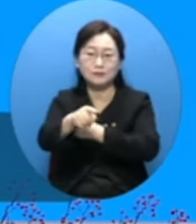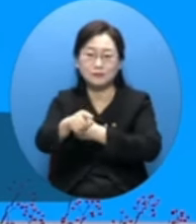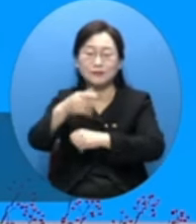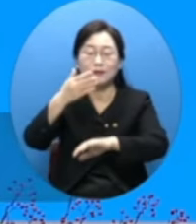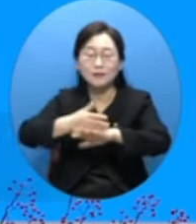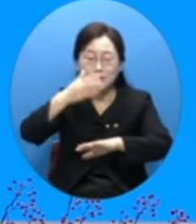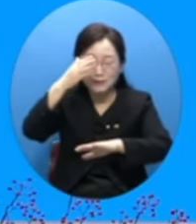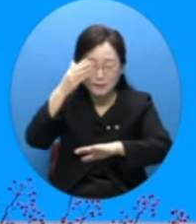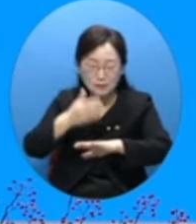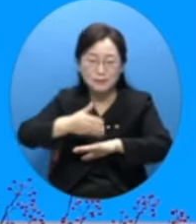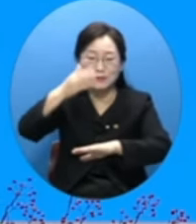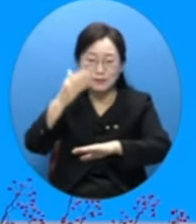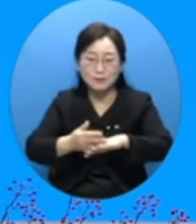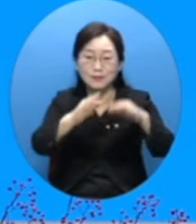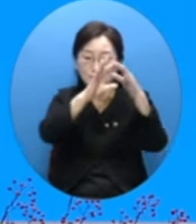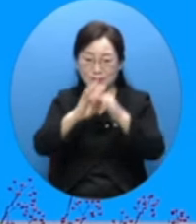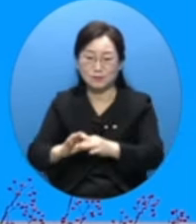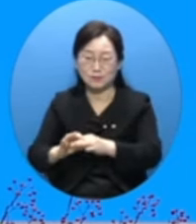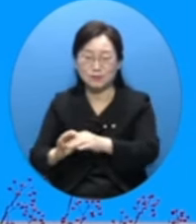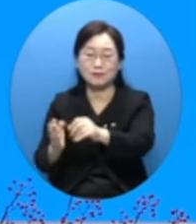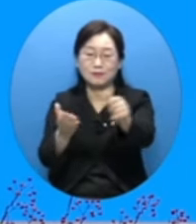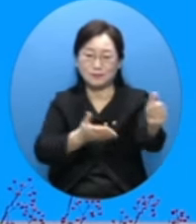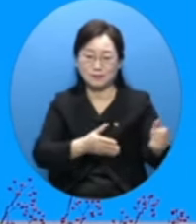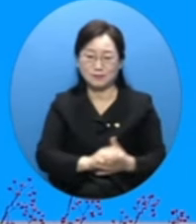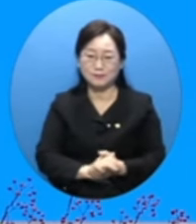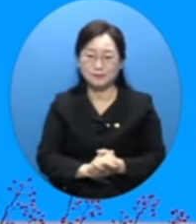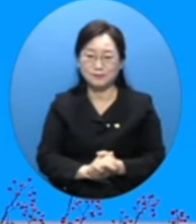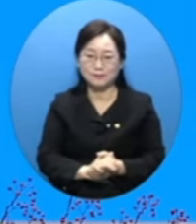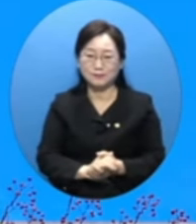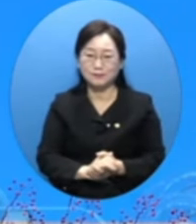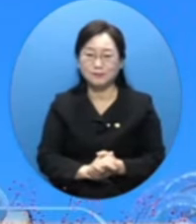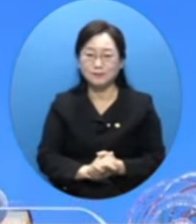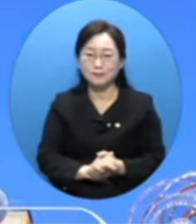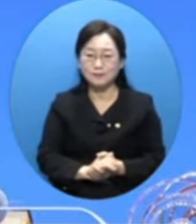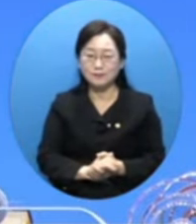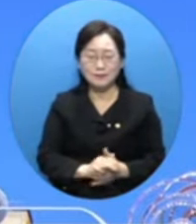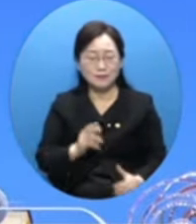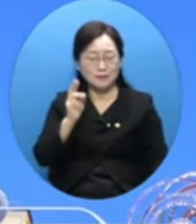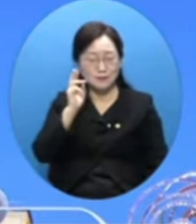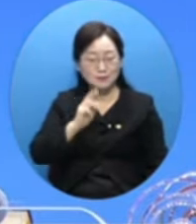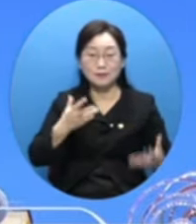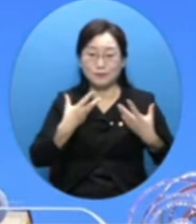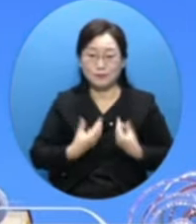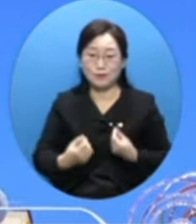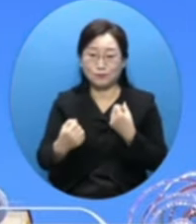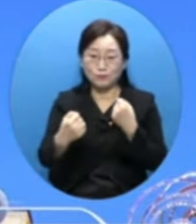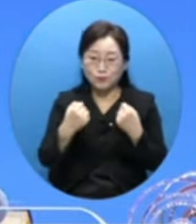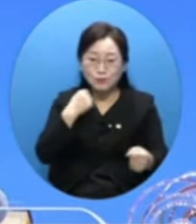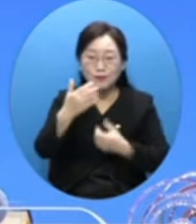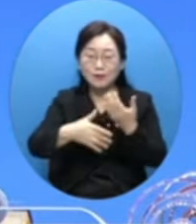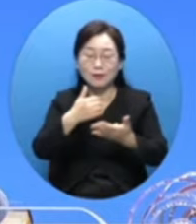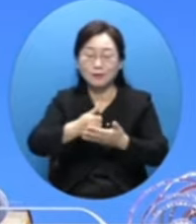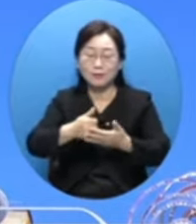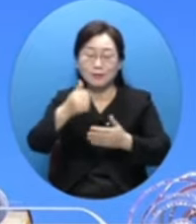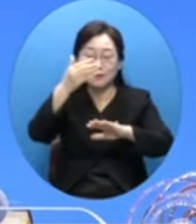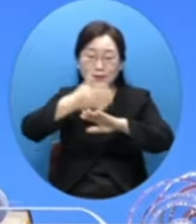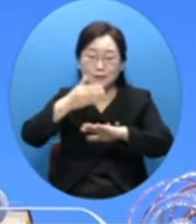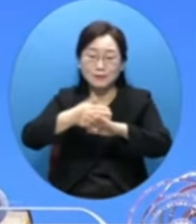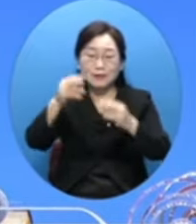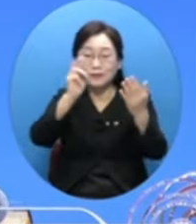또 감사하고 또 감사하는 여러분 모두가 되기를 바랍니다. 극한 절망 가운데서 하나님께 감사 찬양을